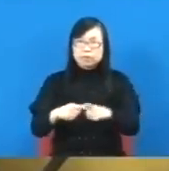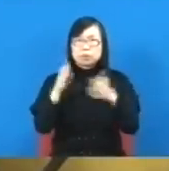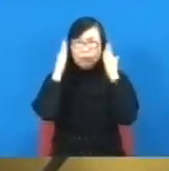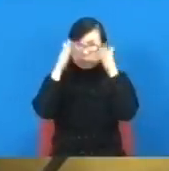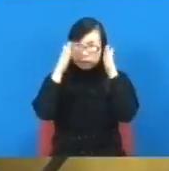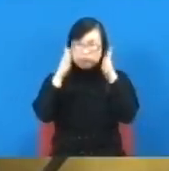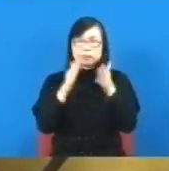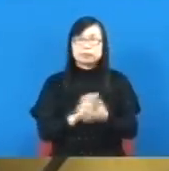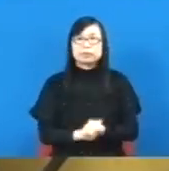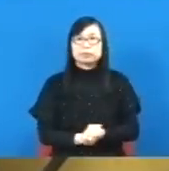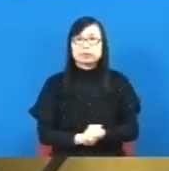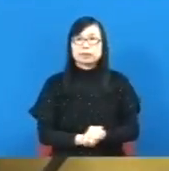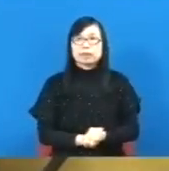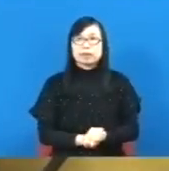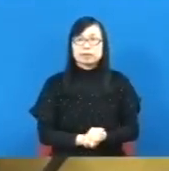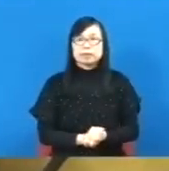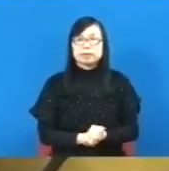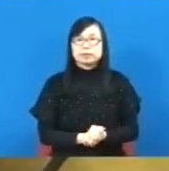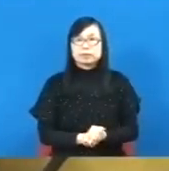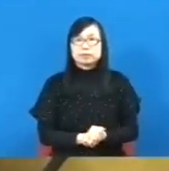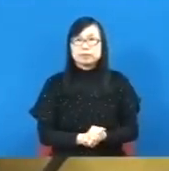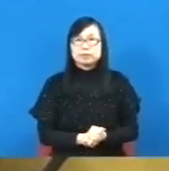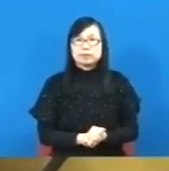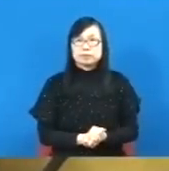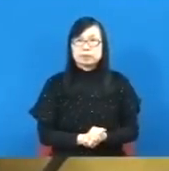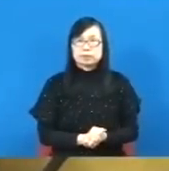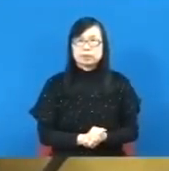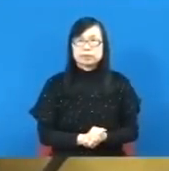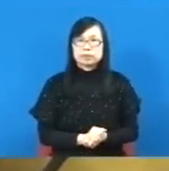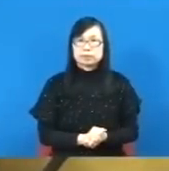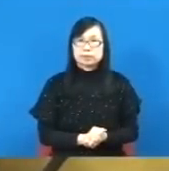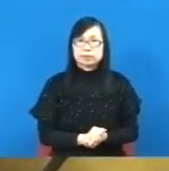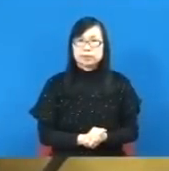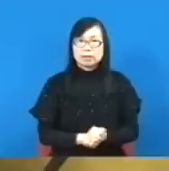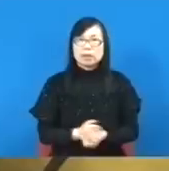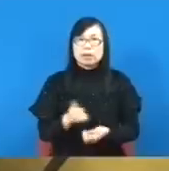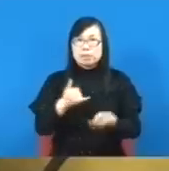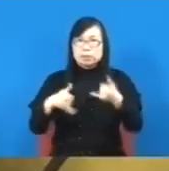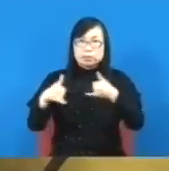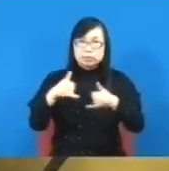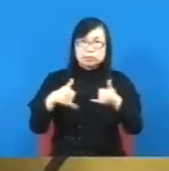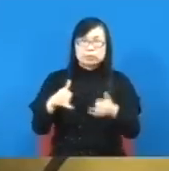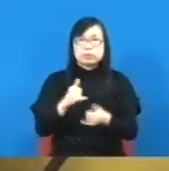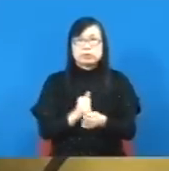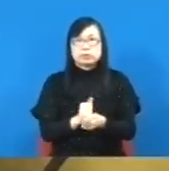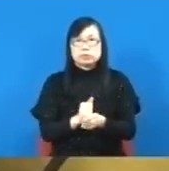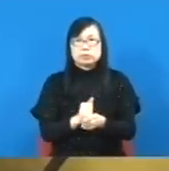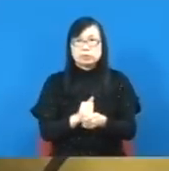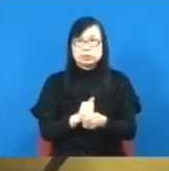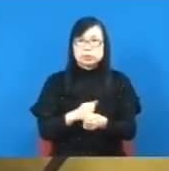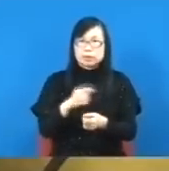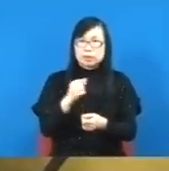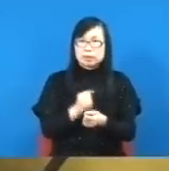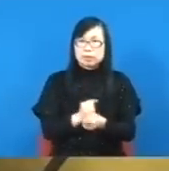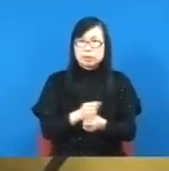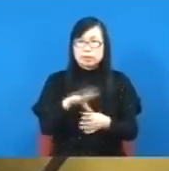嘅嘢啦，有啲共性嘅，係咪啊？不過娛樂就用錢，用鈔票嘅，政